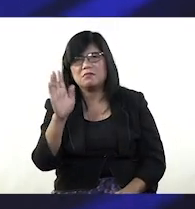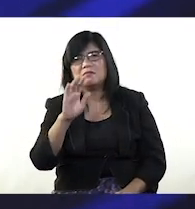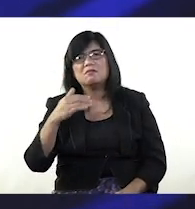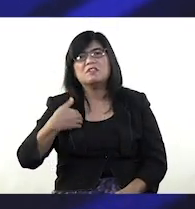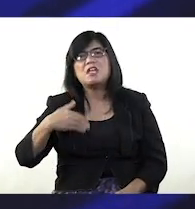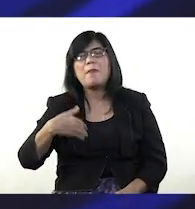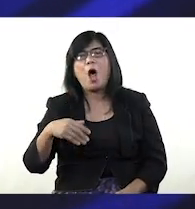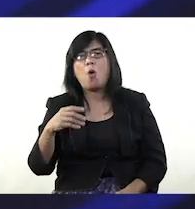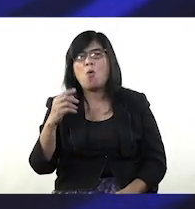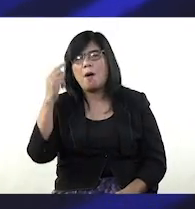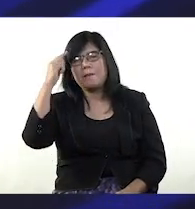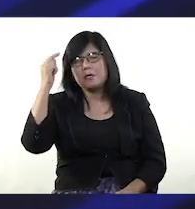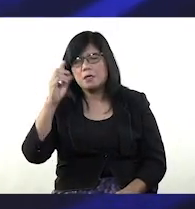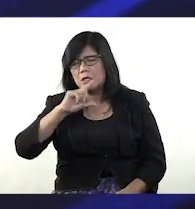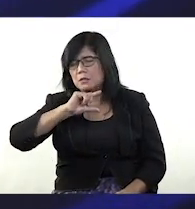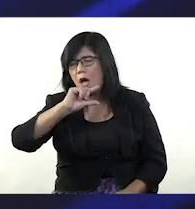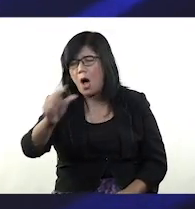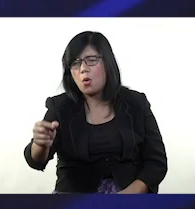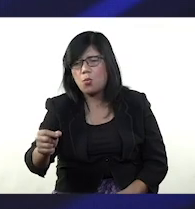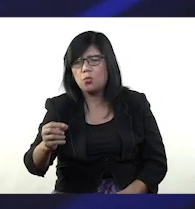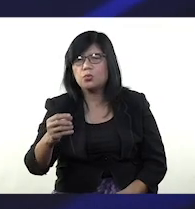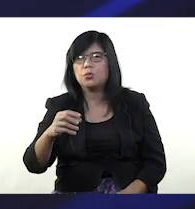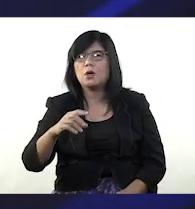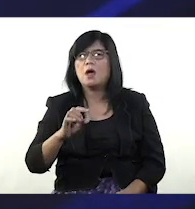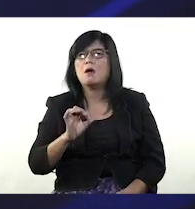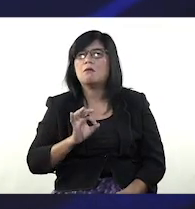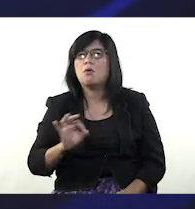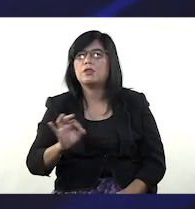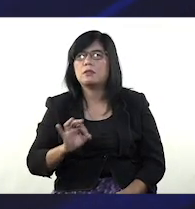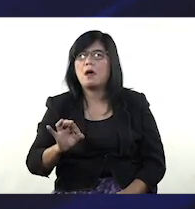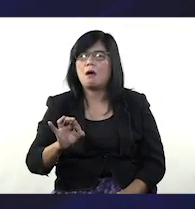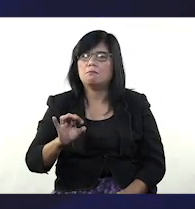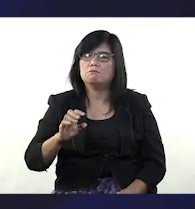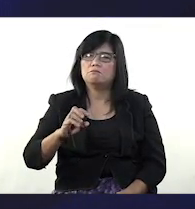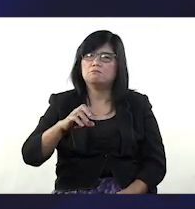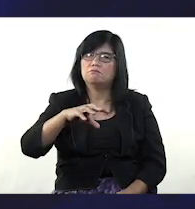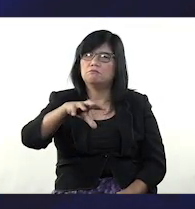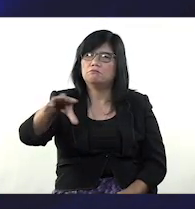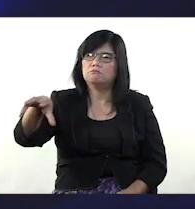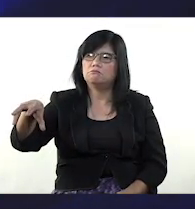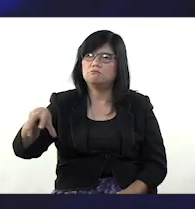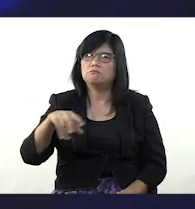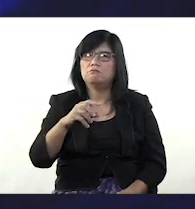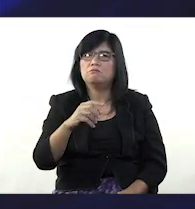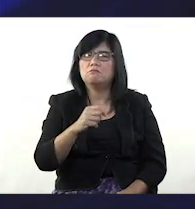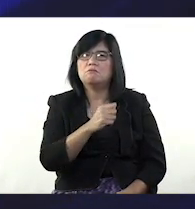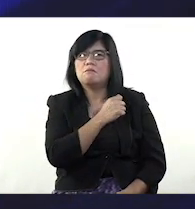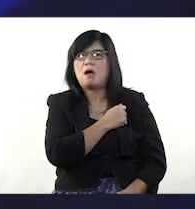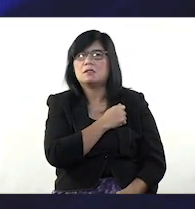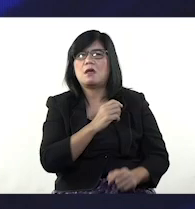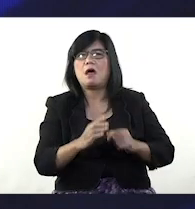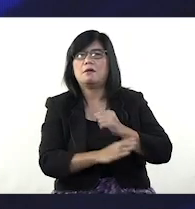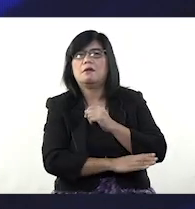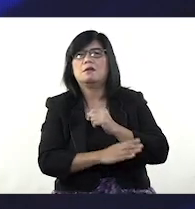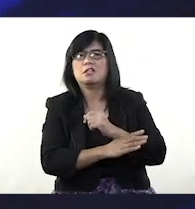di desanya kotanya provinsinya negerinya Hai semua lagi sibuk cuma mikirin dirinya